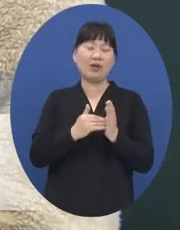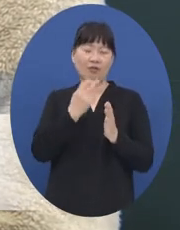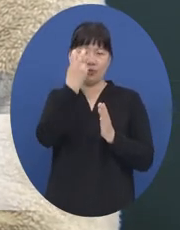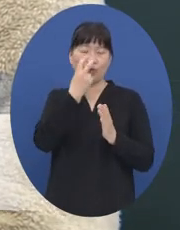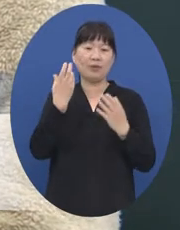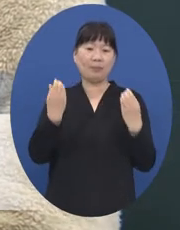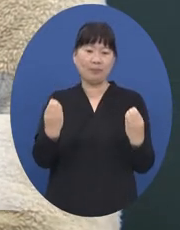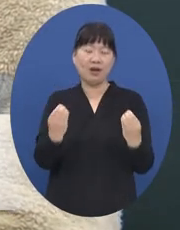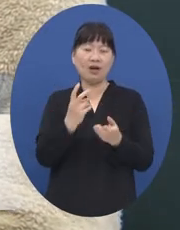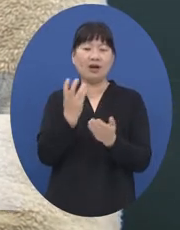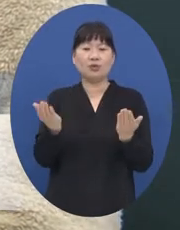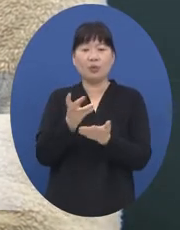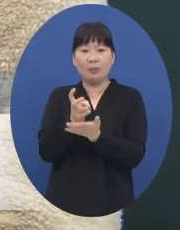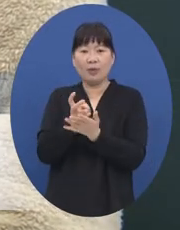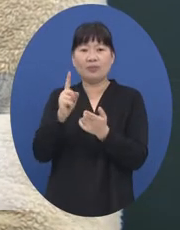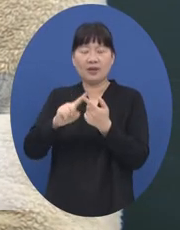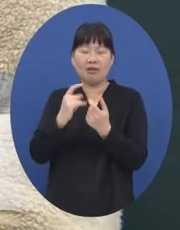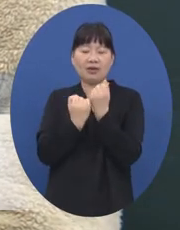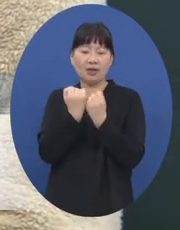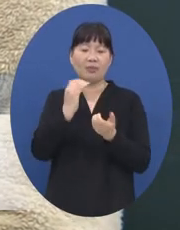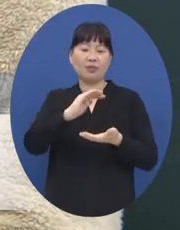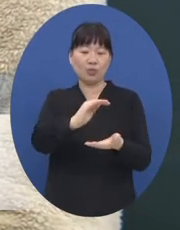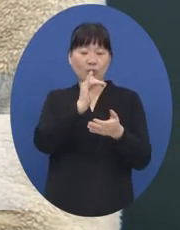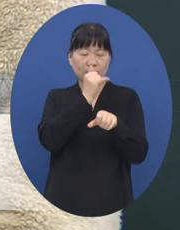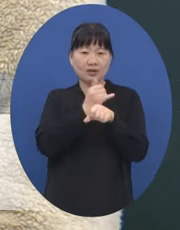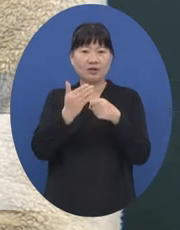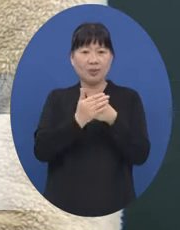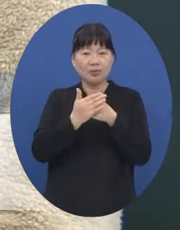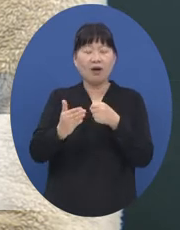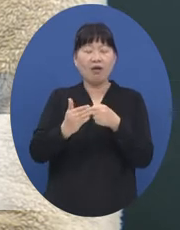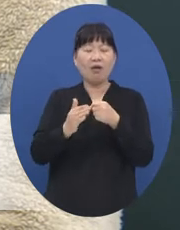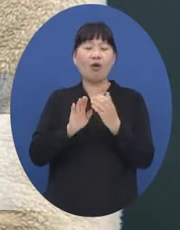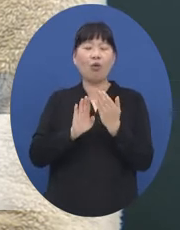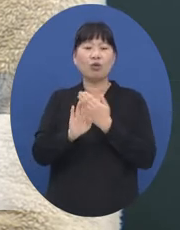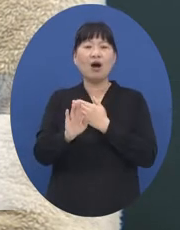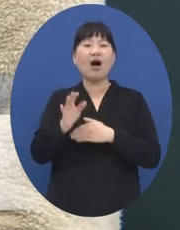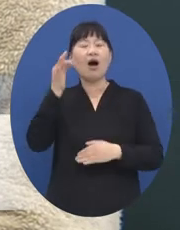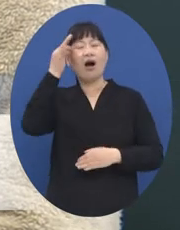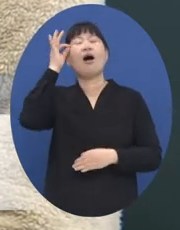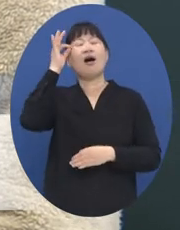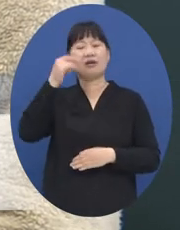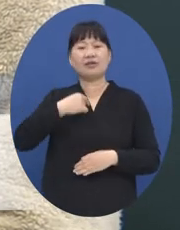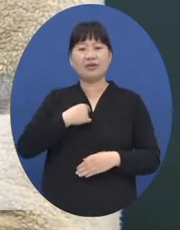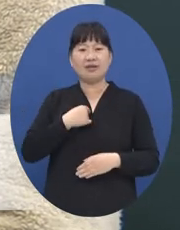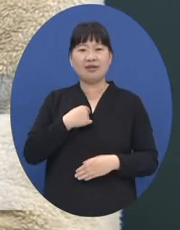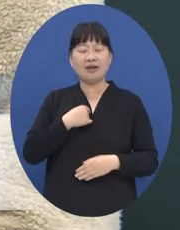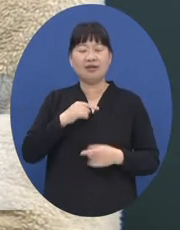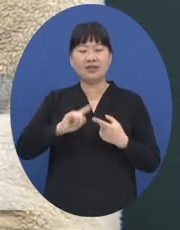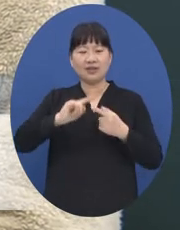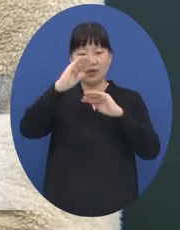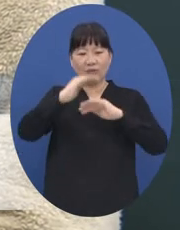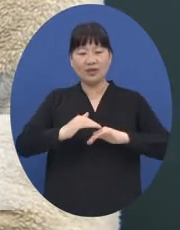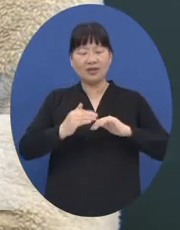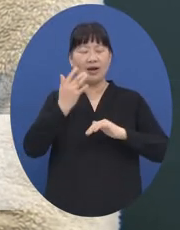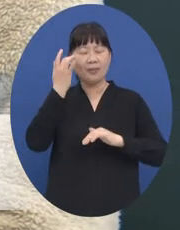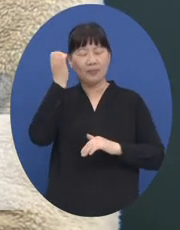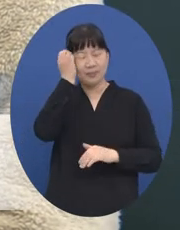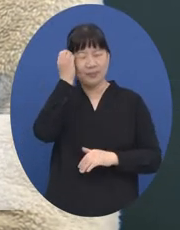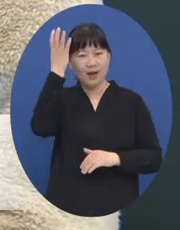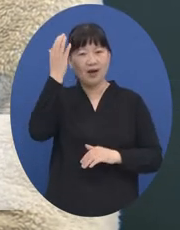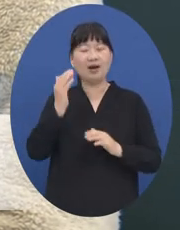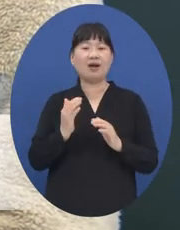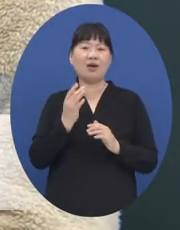조사하고 이제 노동법에 대해서 좀 설명을 해드리니까 아 그제서야 아 내가 이런 부분들을 뭐 놓치고